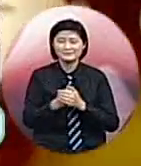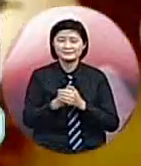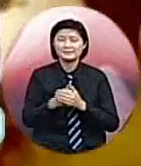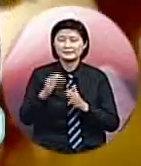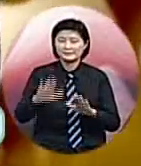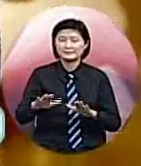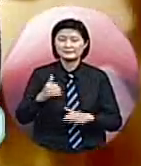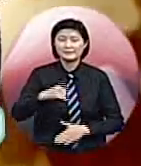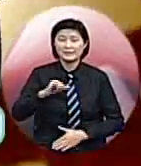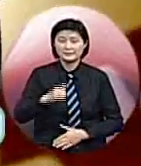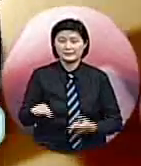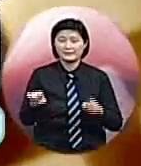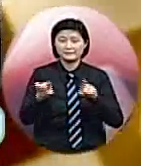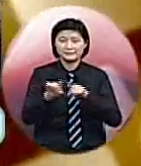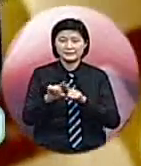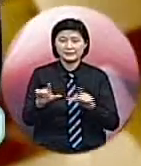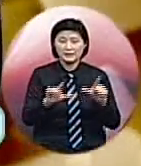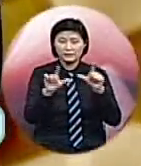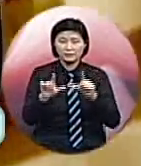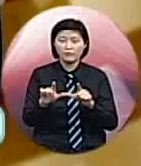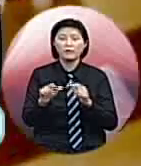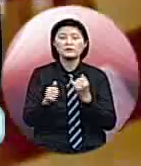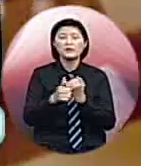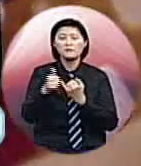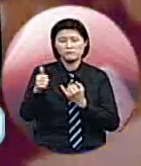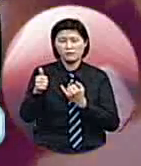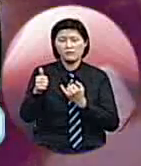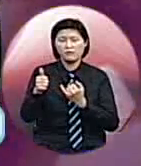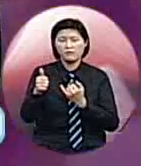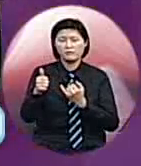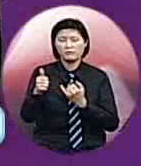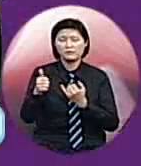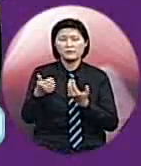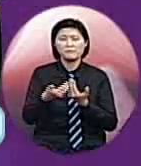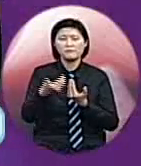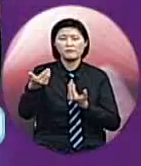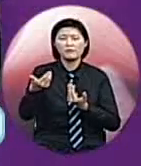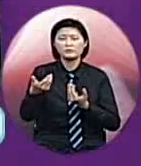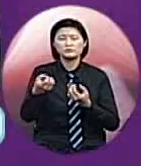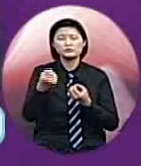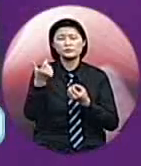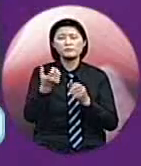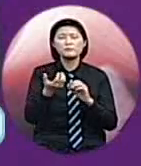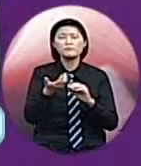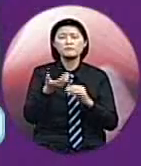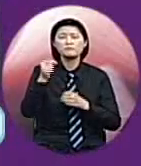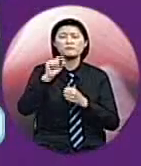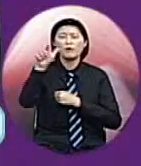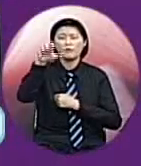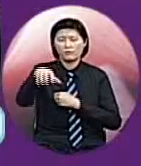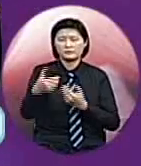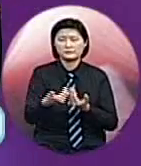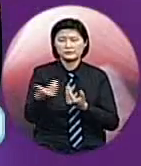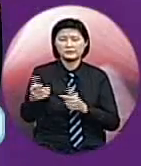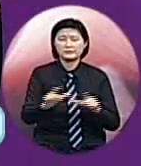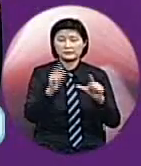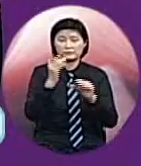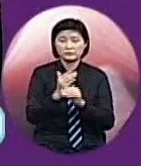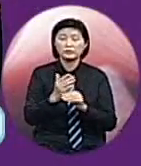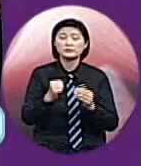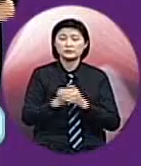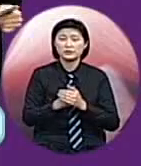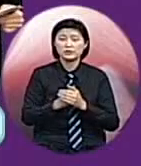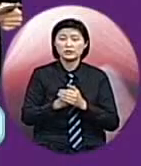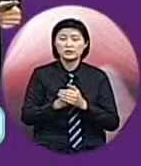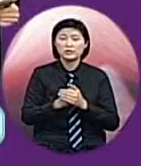애들하고 있고요. 네. 아빠랑 기러기예요. 기러기. 예, 예. 어디, 저, 아빠가 어디 외국에 나가 계세요? 아니, 그, 전라남도